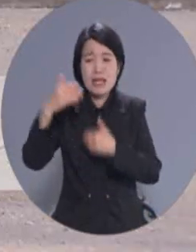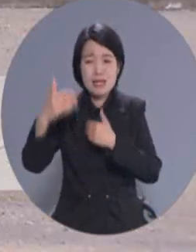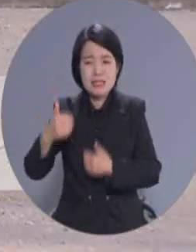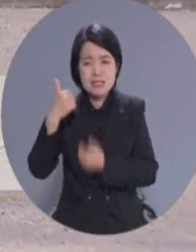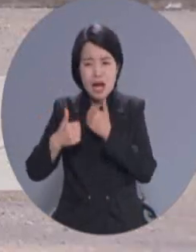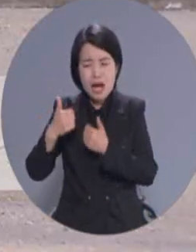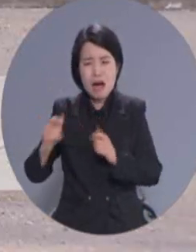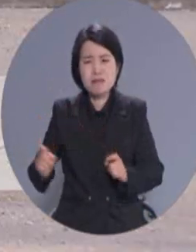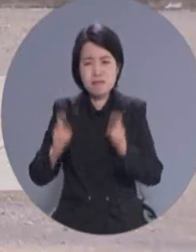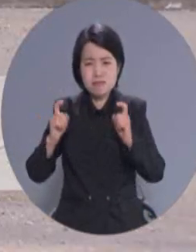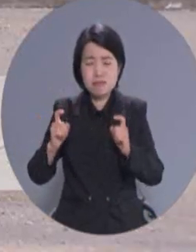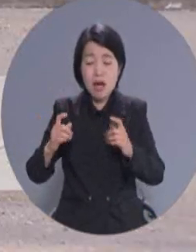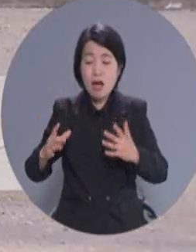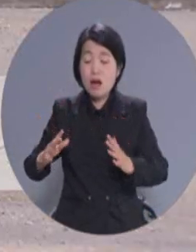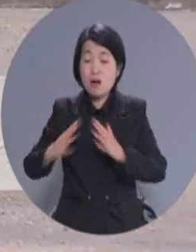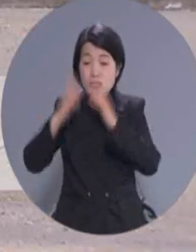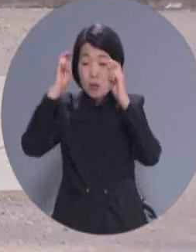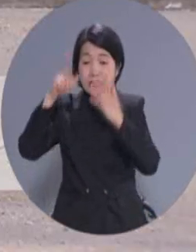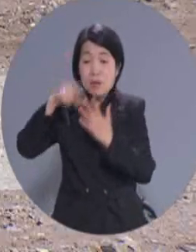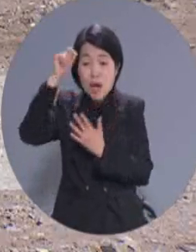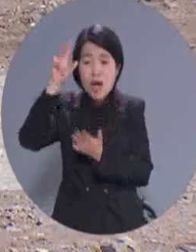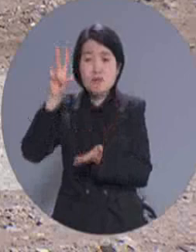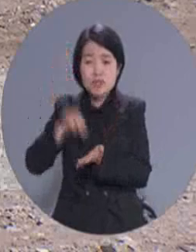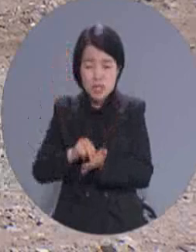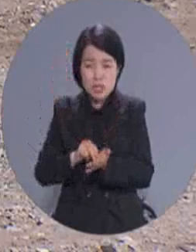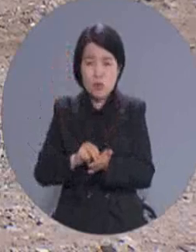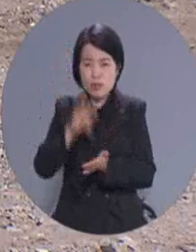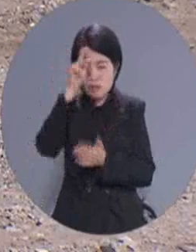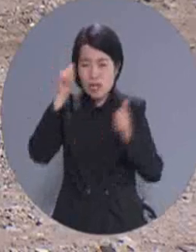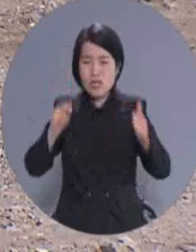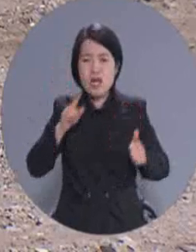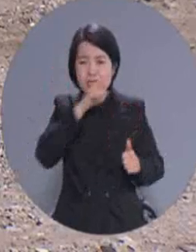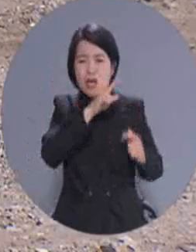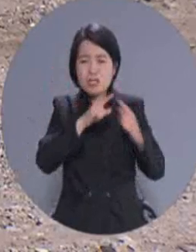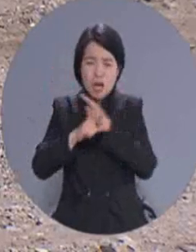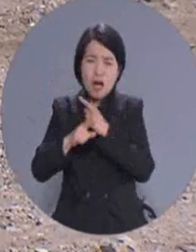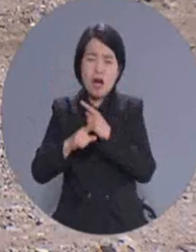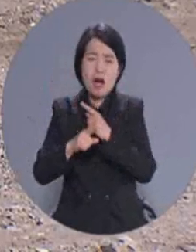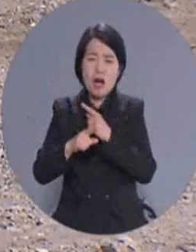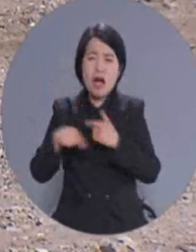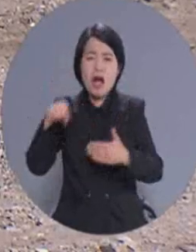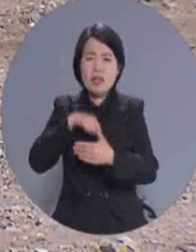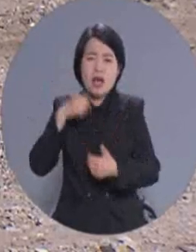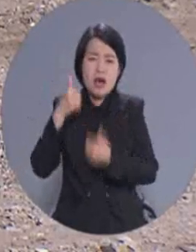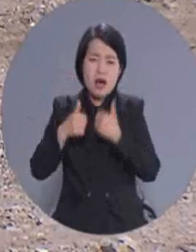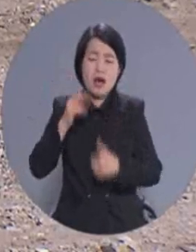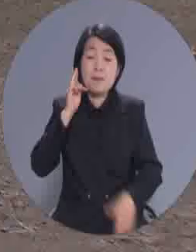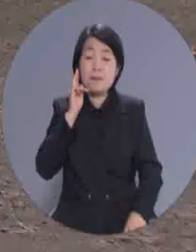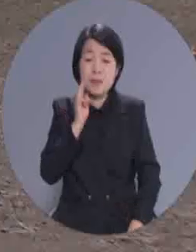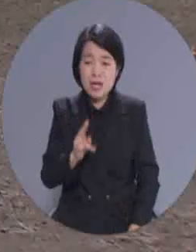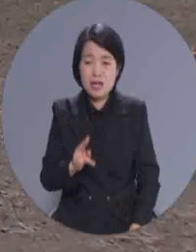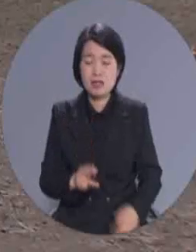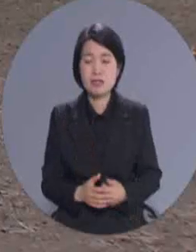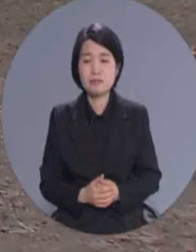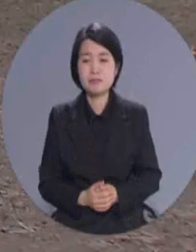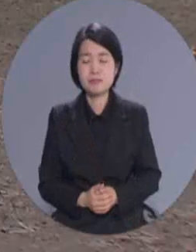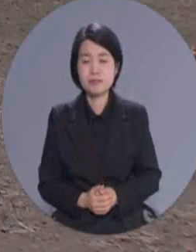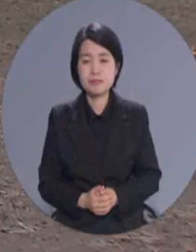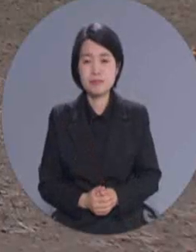간 잡음과 시행사 선정 문제 등으로 경찰의 고소 고발까지 이어지는 등 극심한 내용을